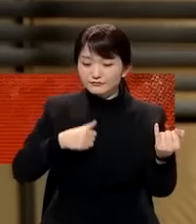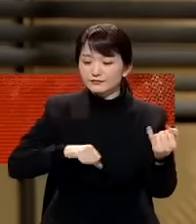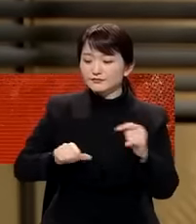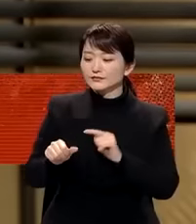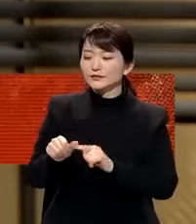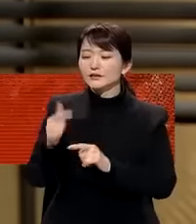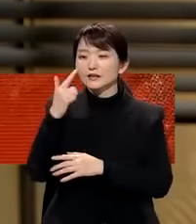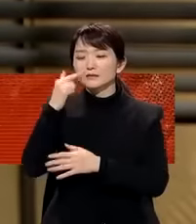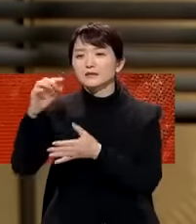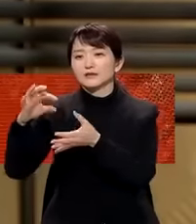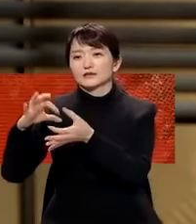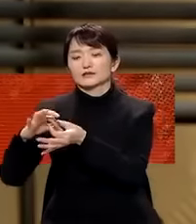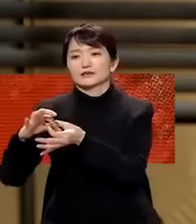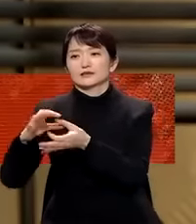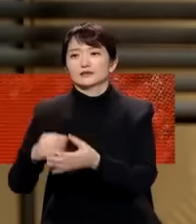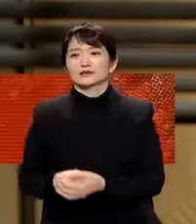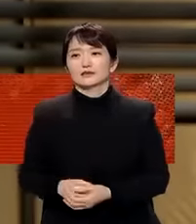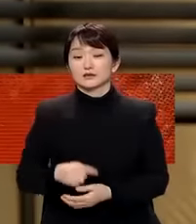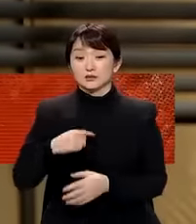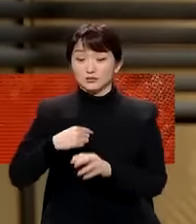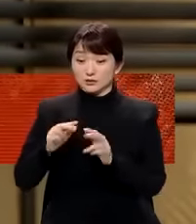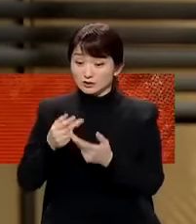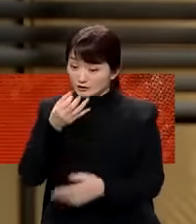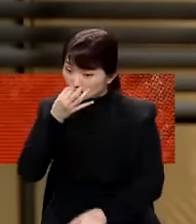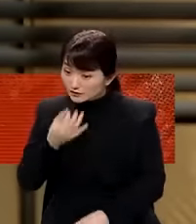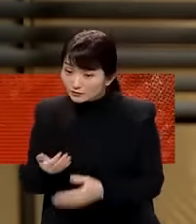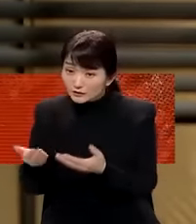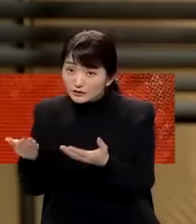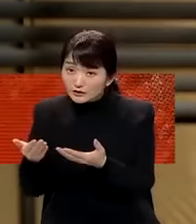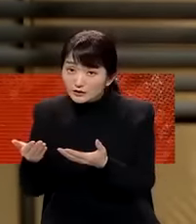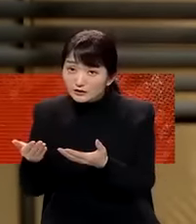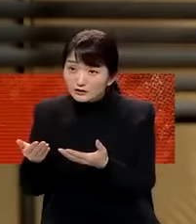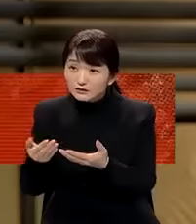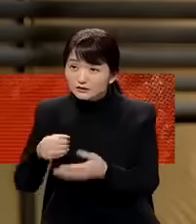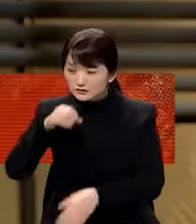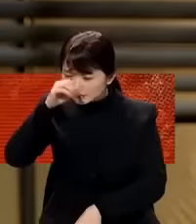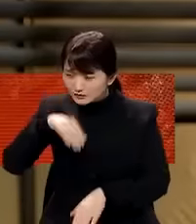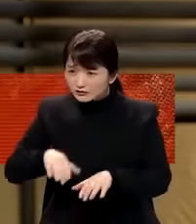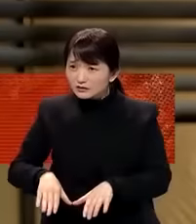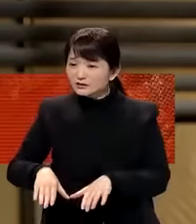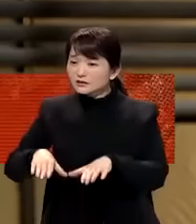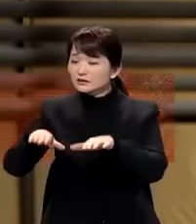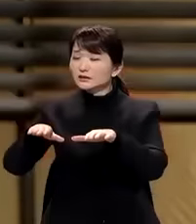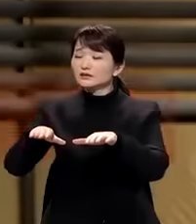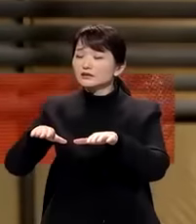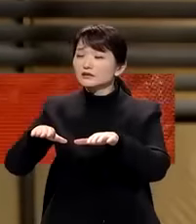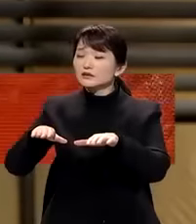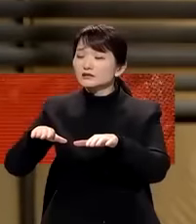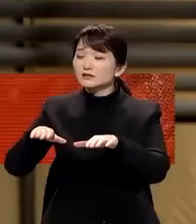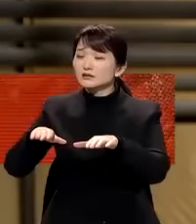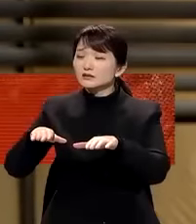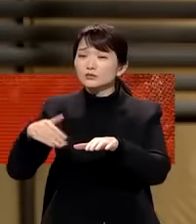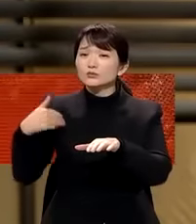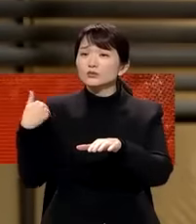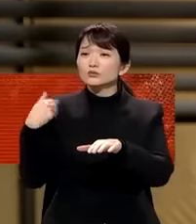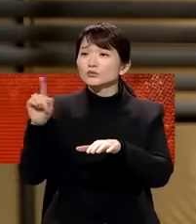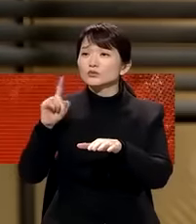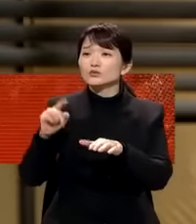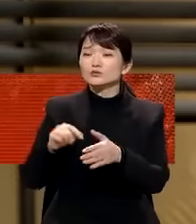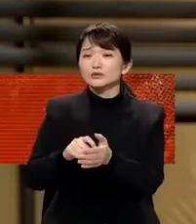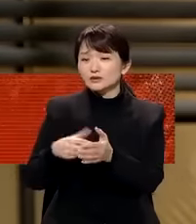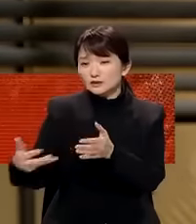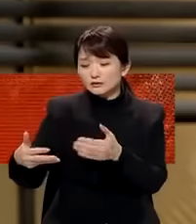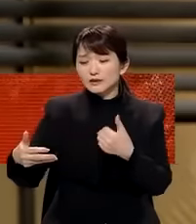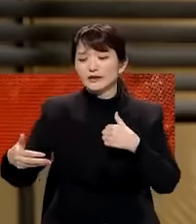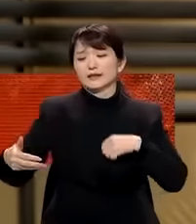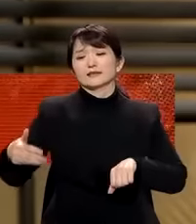관계에 있어서도 본인이 그렇게 힘든 일 아이가 그렇게 정말 그냥 잘하 안는다는 걸 모르면 나중에는 아이하고 정도 안 생겨요